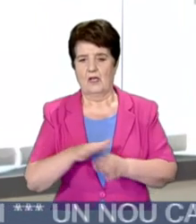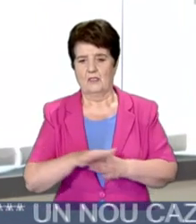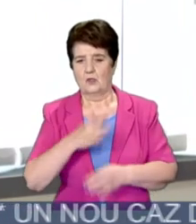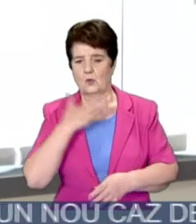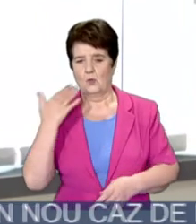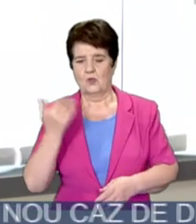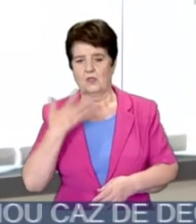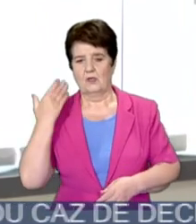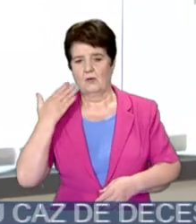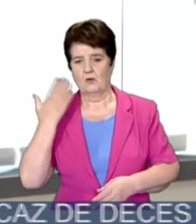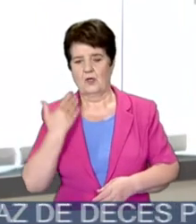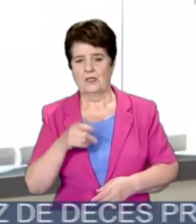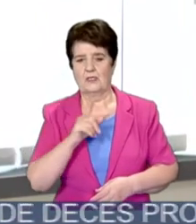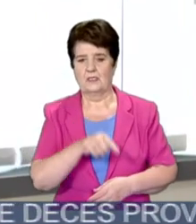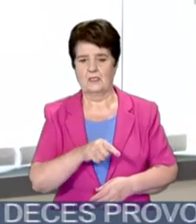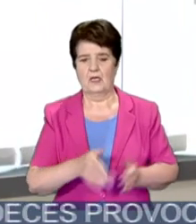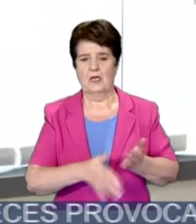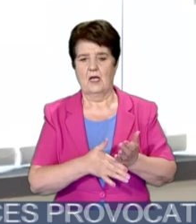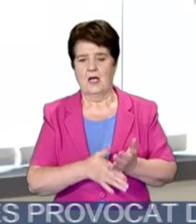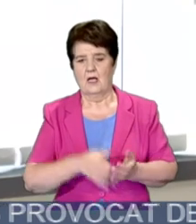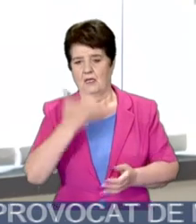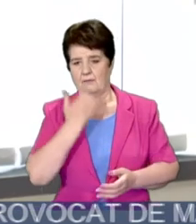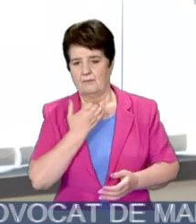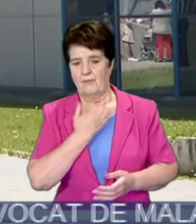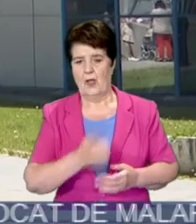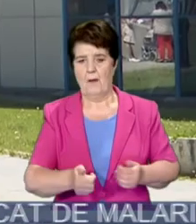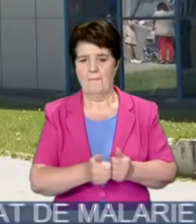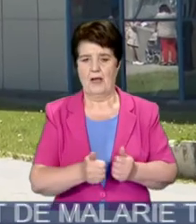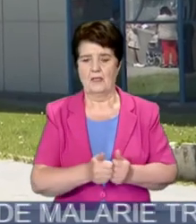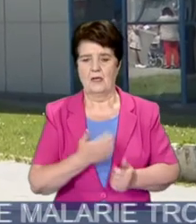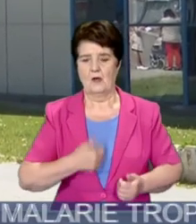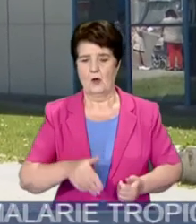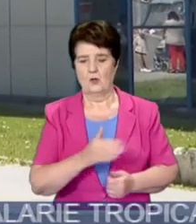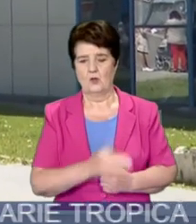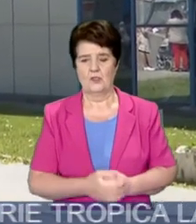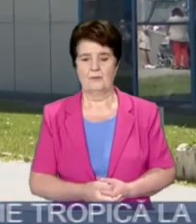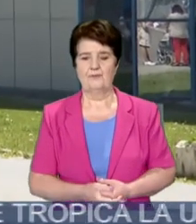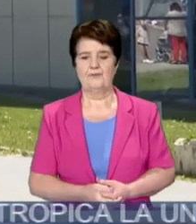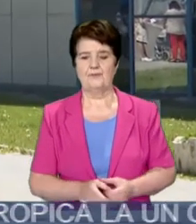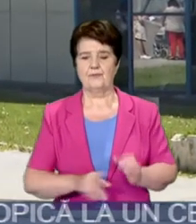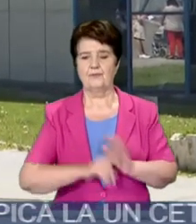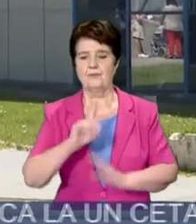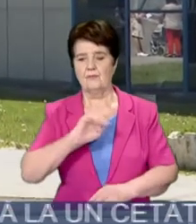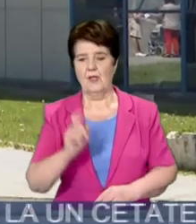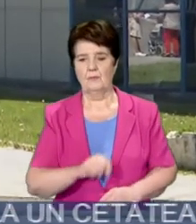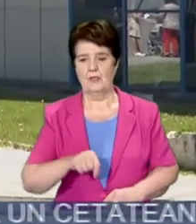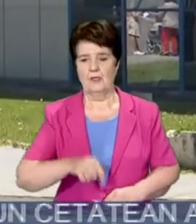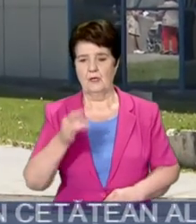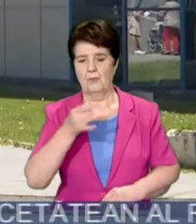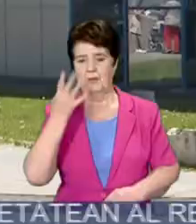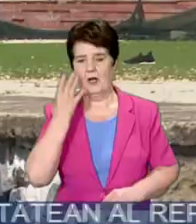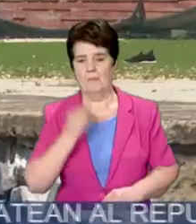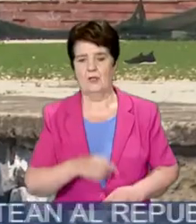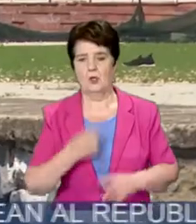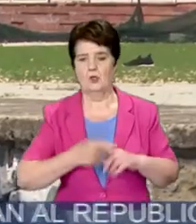mai multă ușurință datorită sprijinului prietenilor noștri. De la începutul războiului prin Republica Moldova au